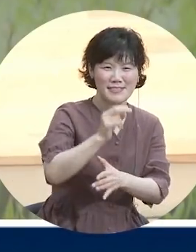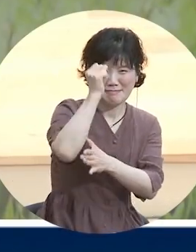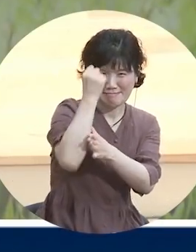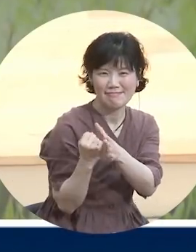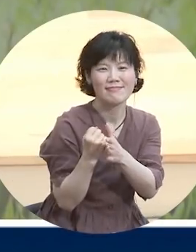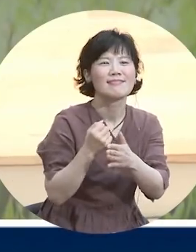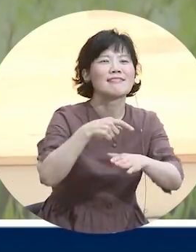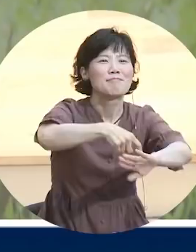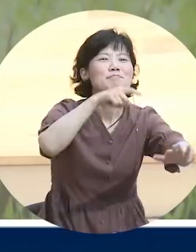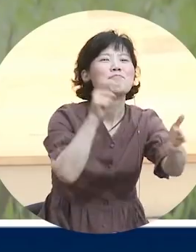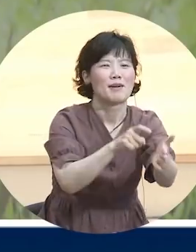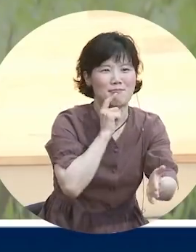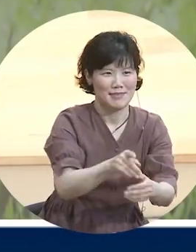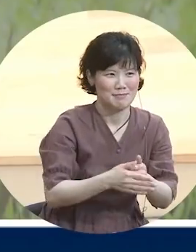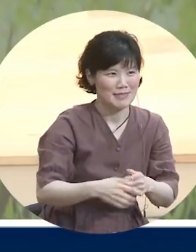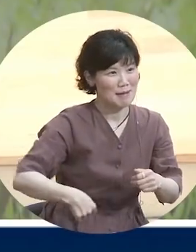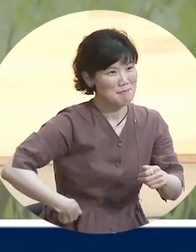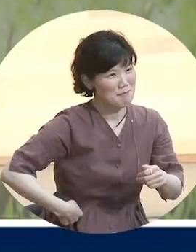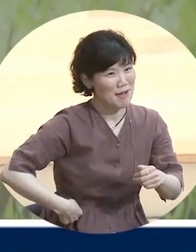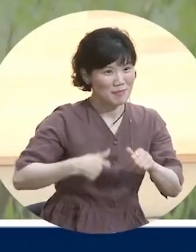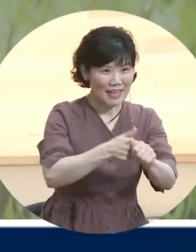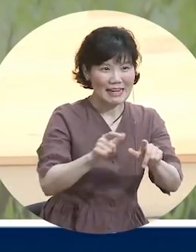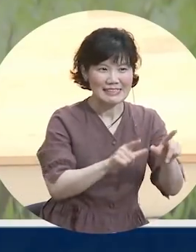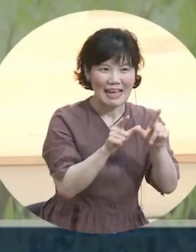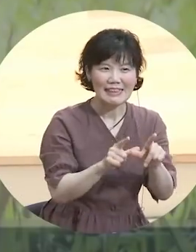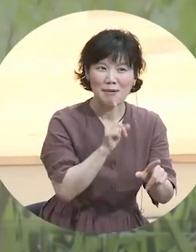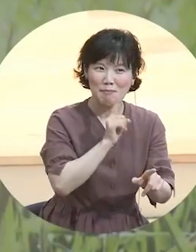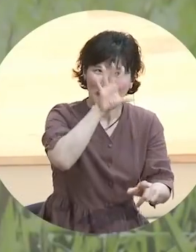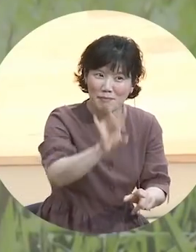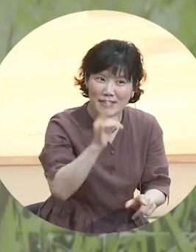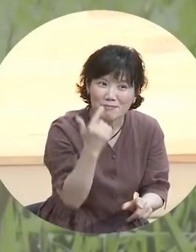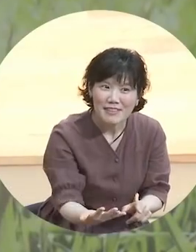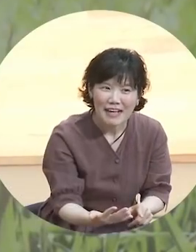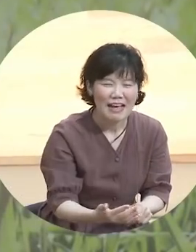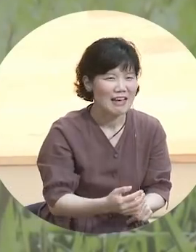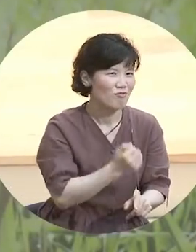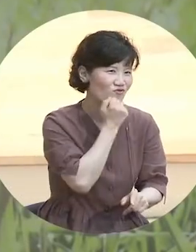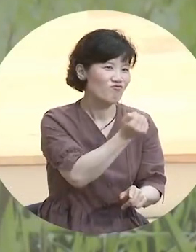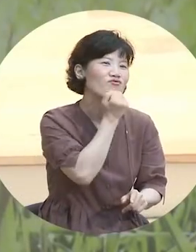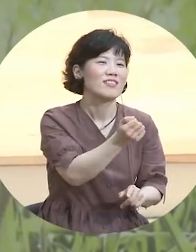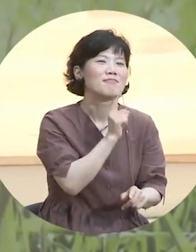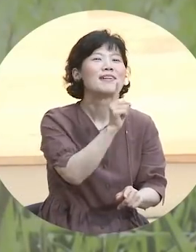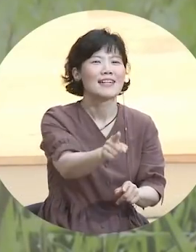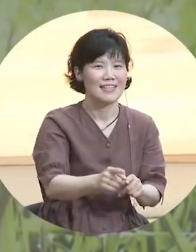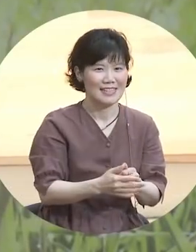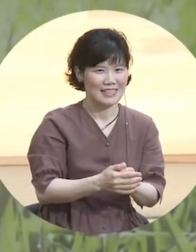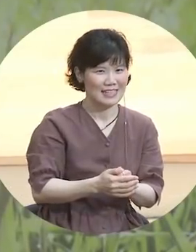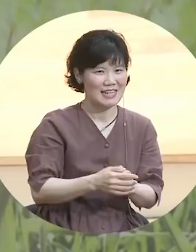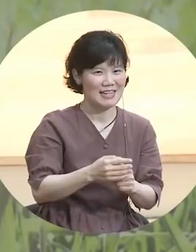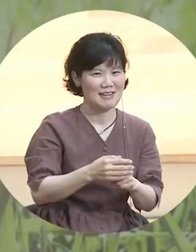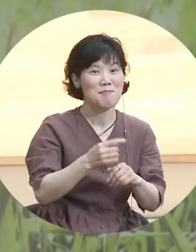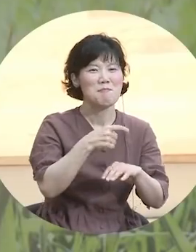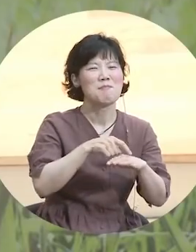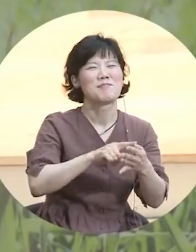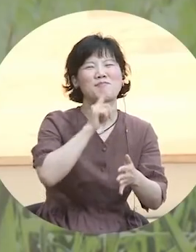마음이라. 우리 마음이 이런데 양심 따라 산다고요? 웃기지 마라 그래요. 마음이 그런데